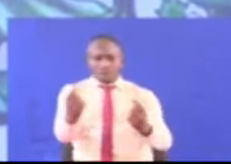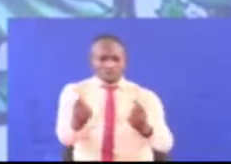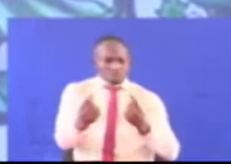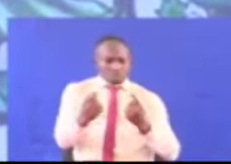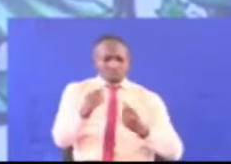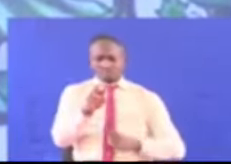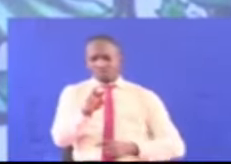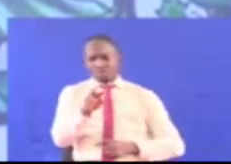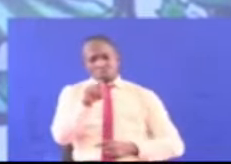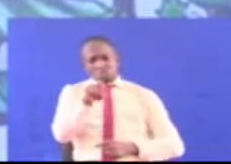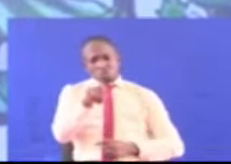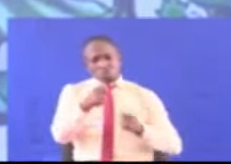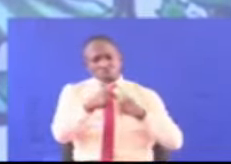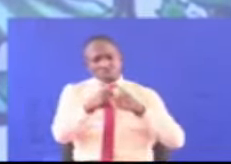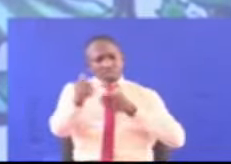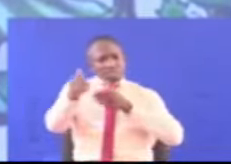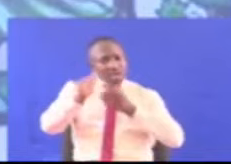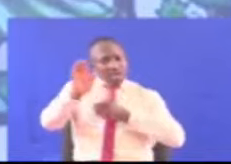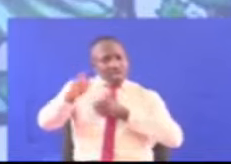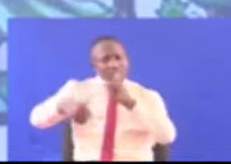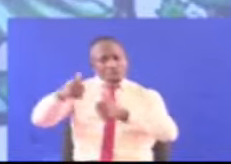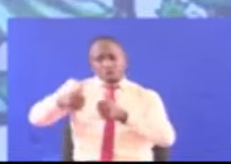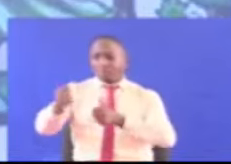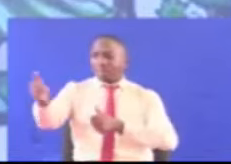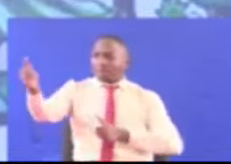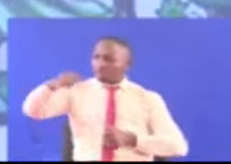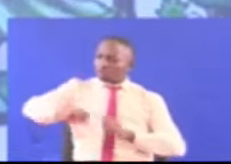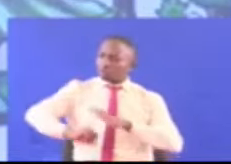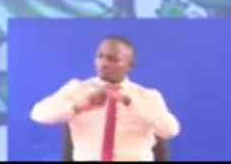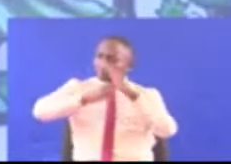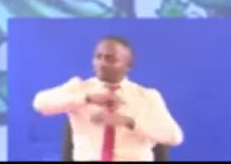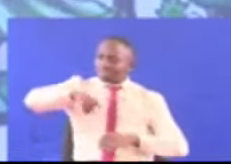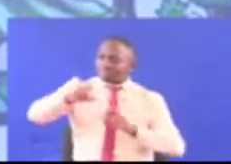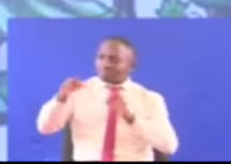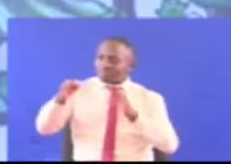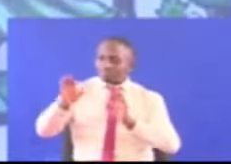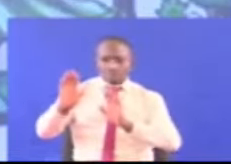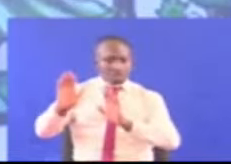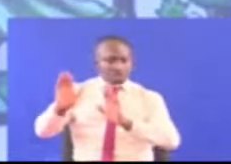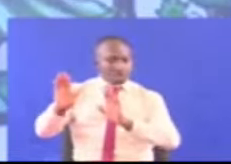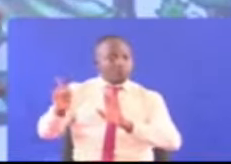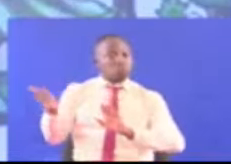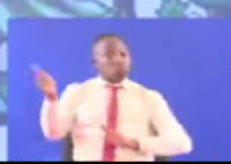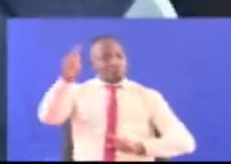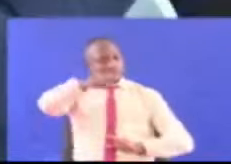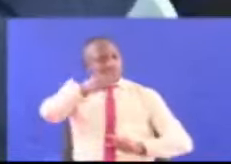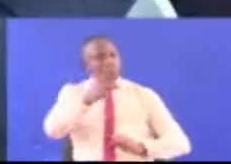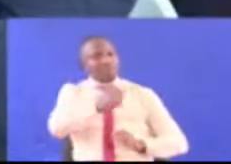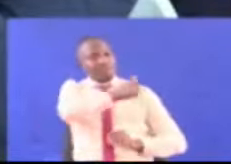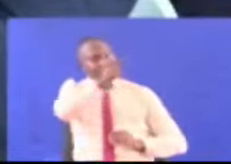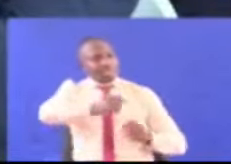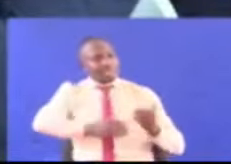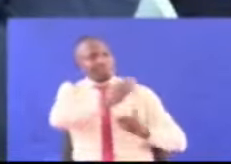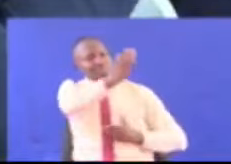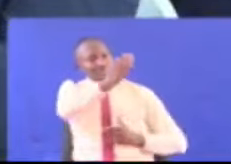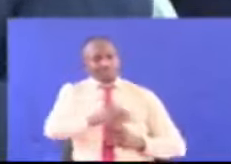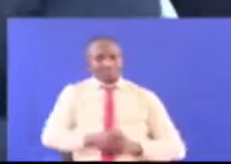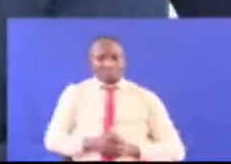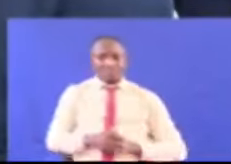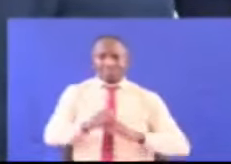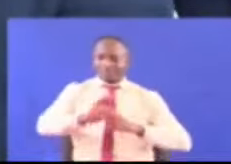unawaza, huyu mbona jirani yake anagombea anakuja kutunga sisi mkono, anasema tumekuja huku tunataka Tanzania